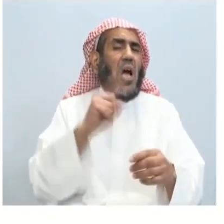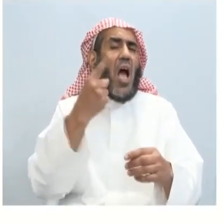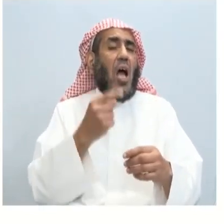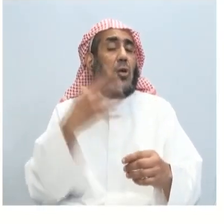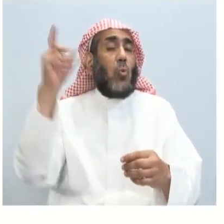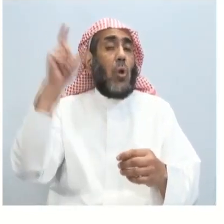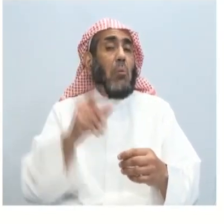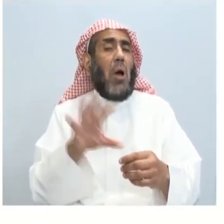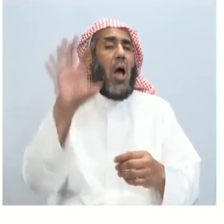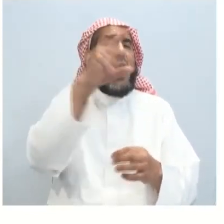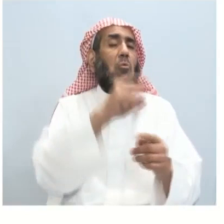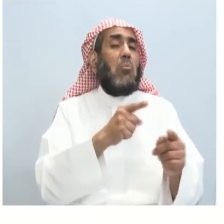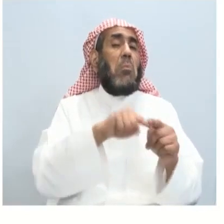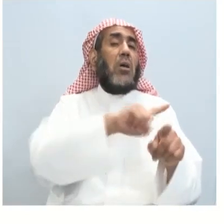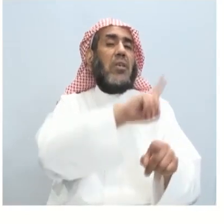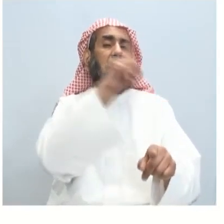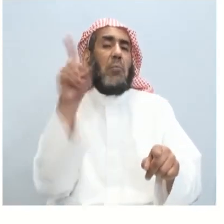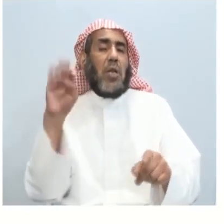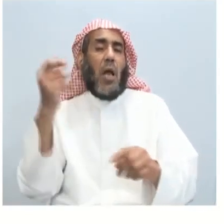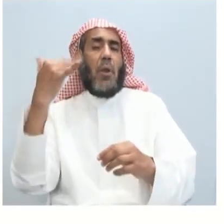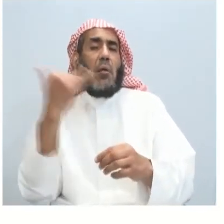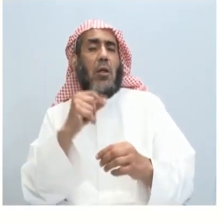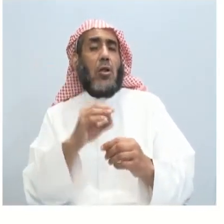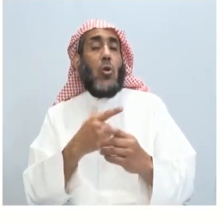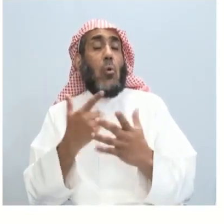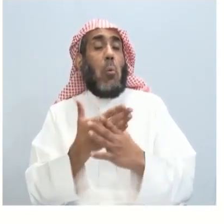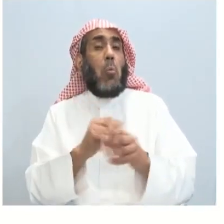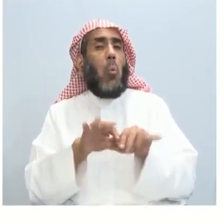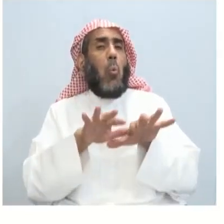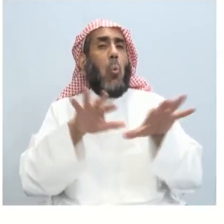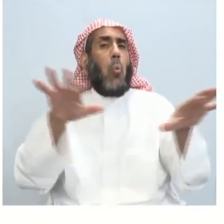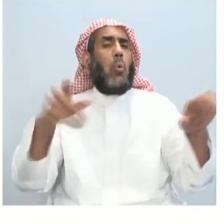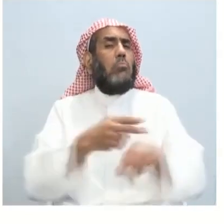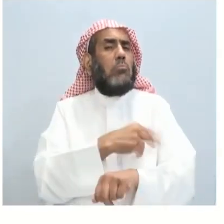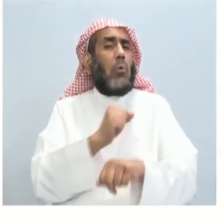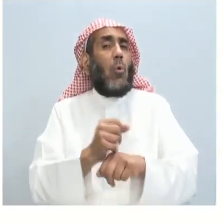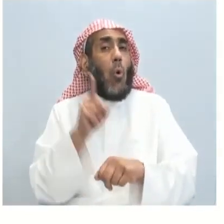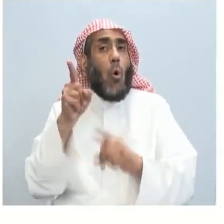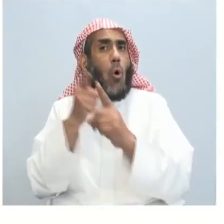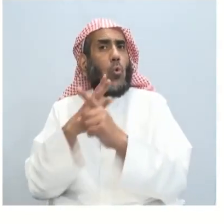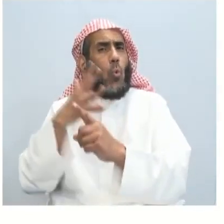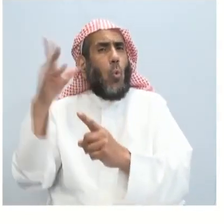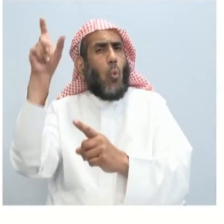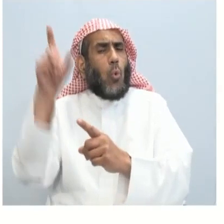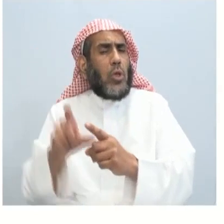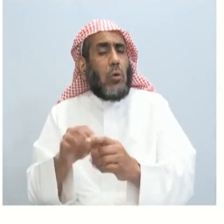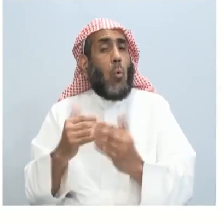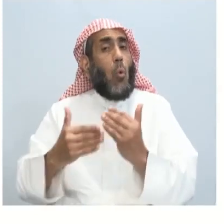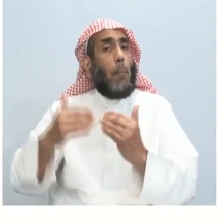علماء الغرب ثم نسبها الى جابر العربي لتلقى الرواج اعتمادا على شهرته